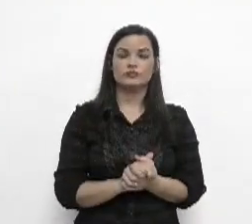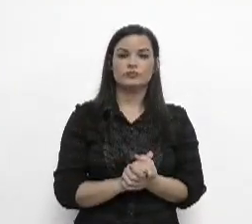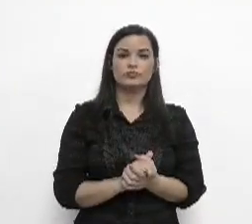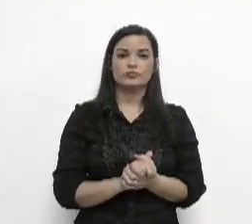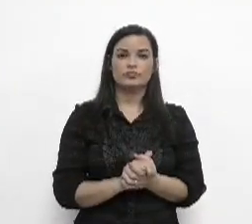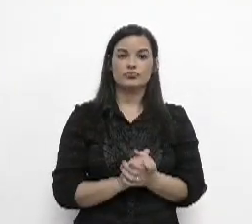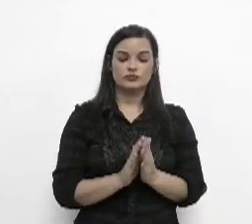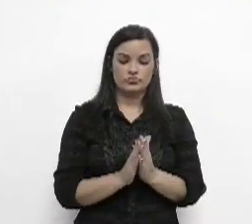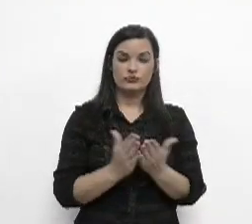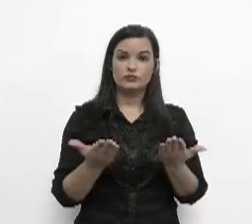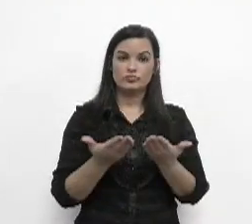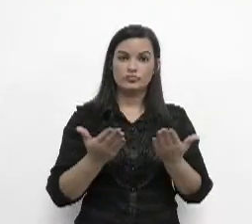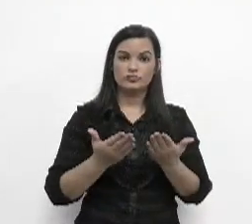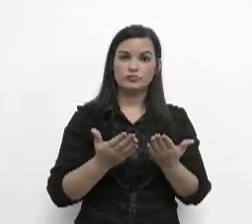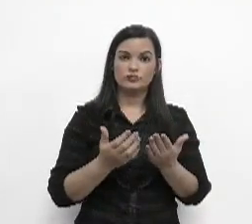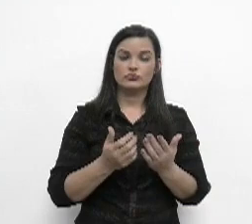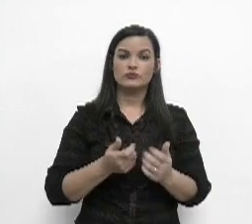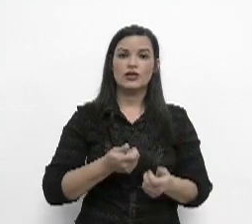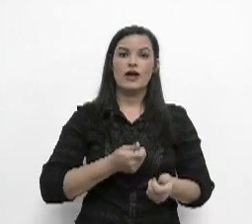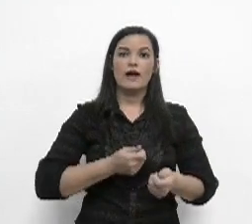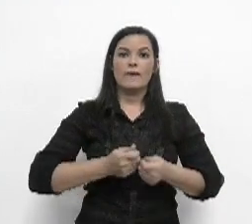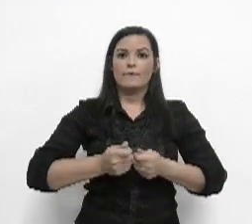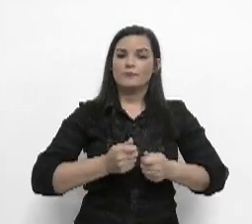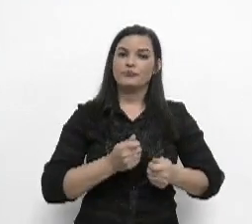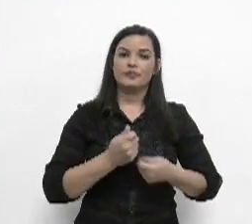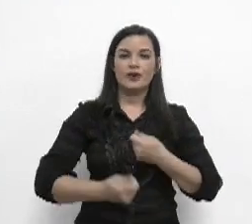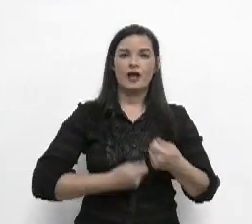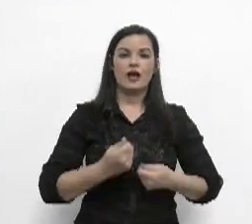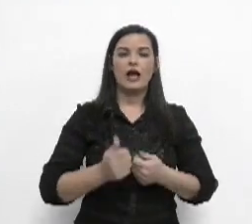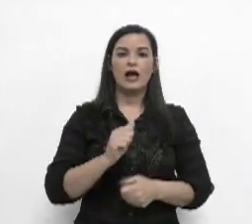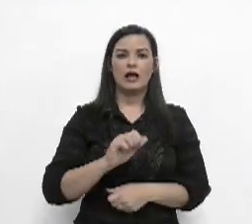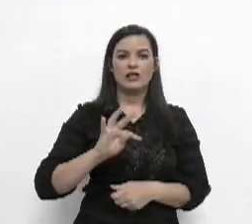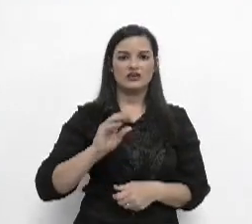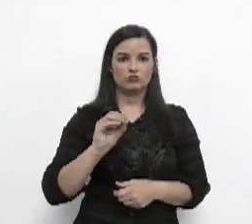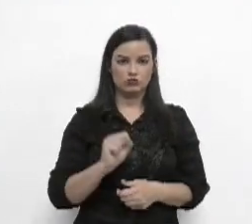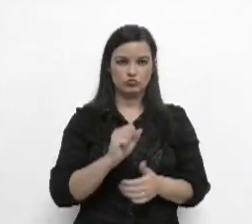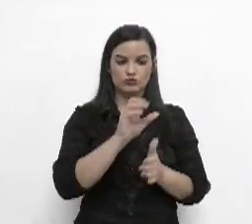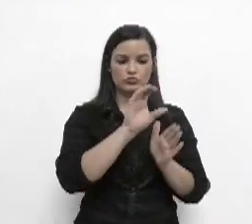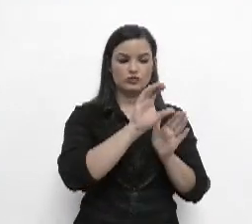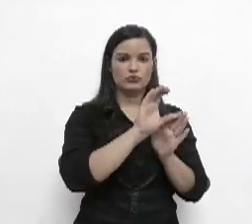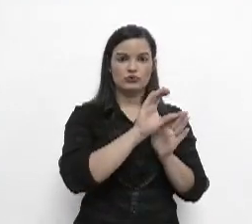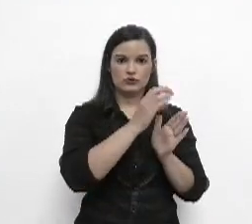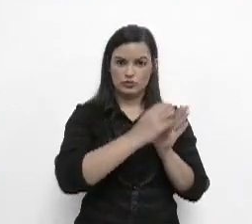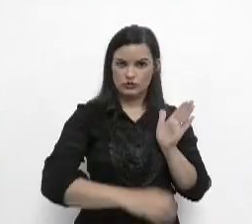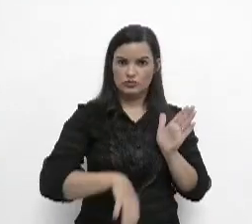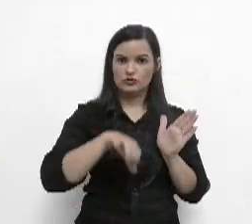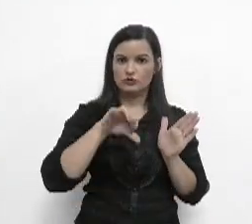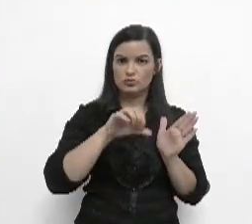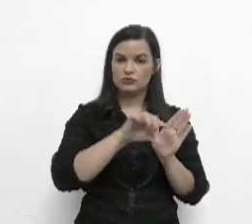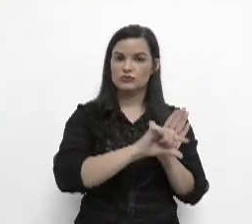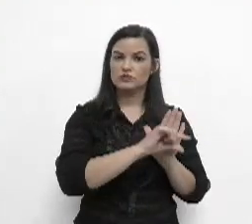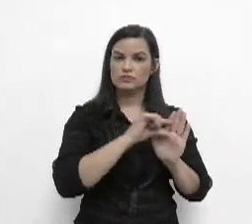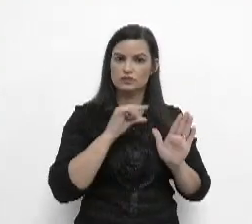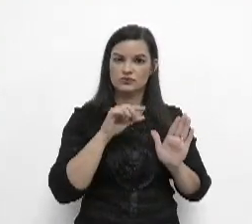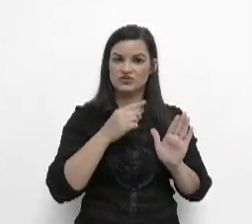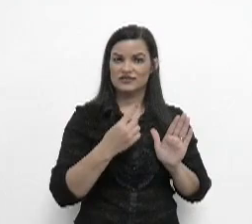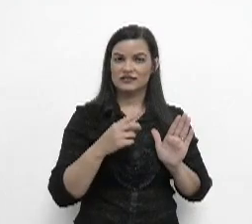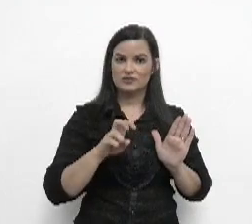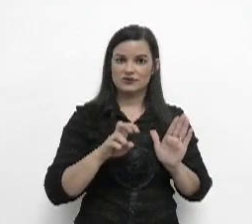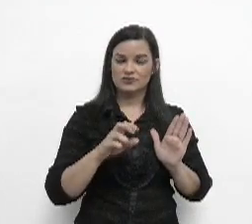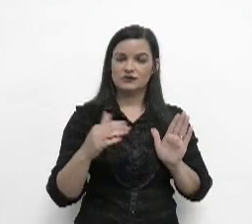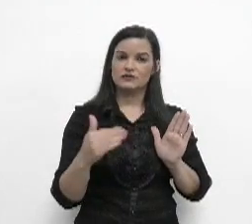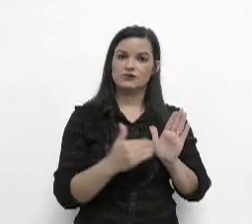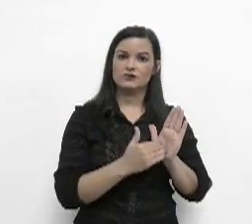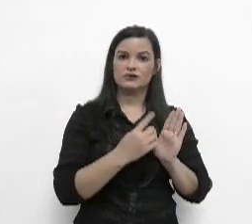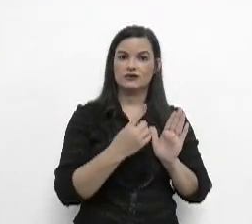está no livro de Atos, capítulo 9. 15절 말씀부터 19절 말씀까지 함께 보겠습니다. Do versos 15 até os